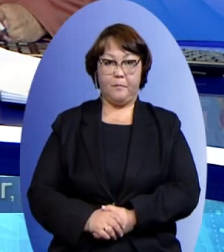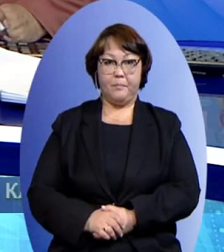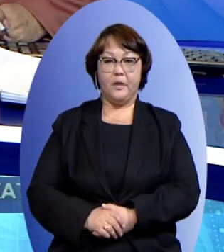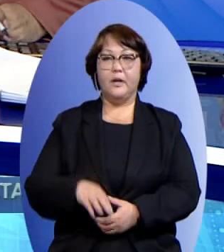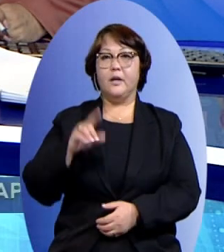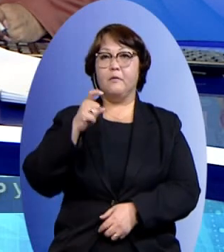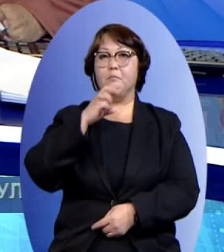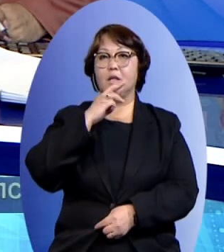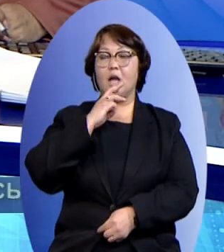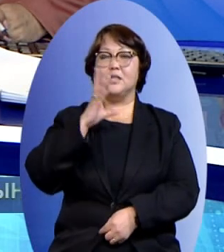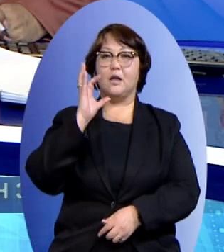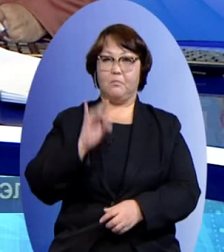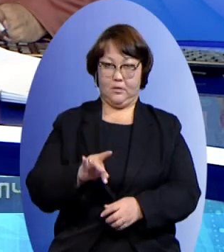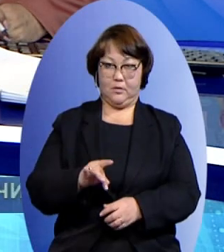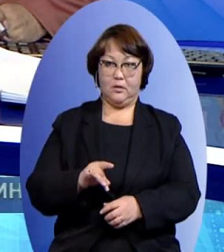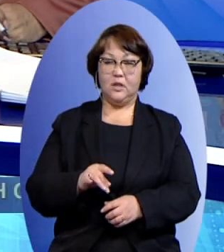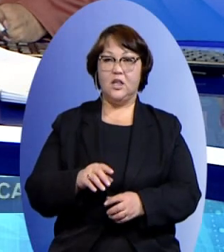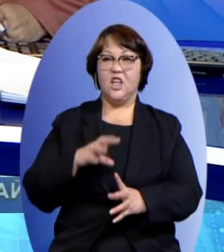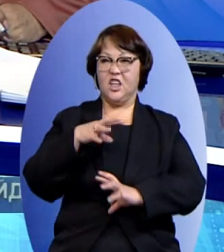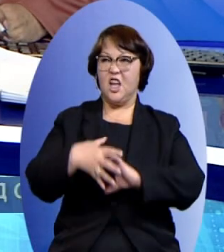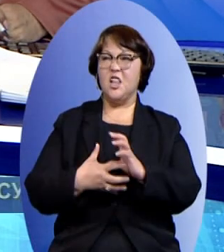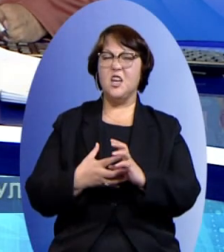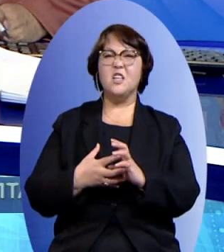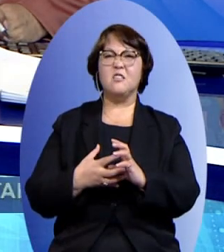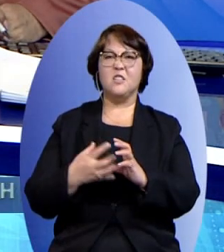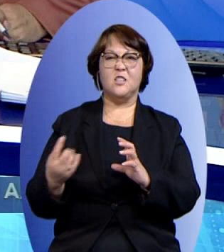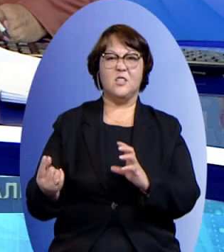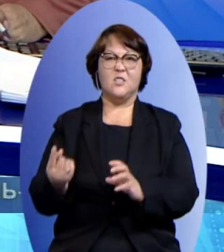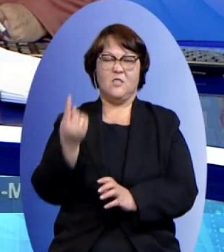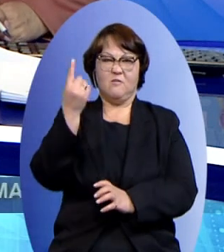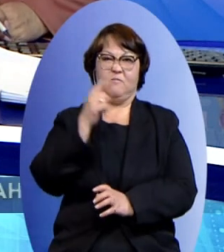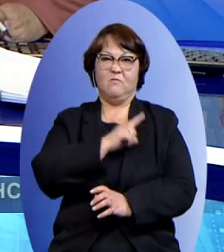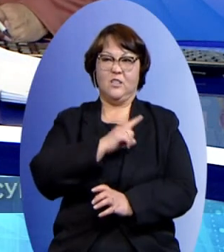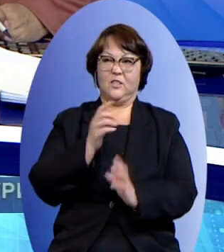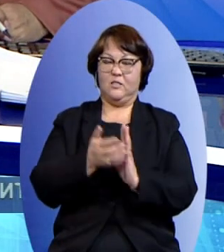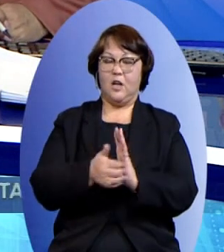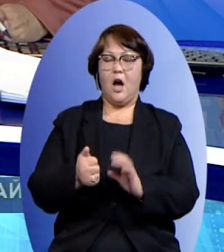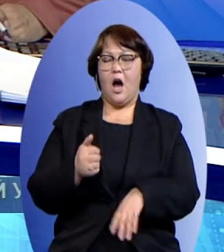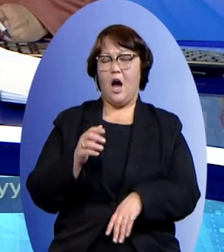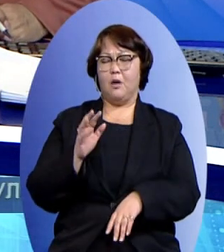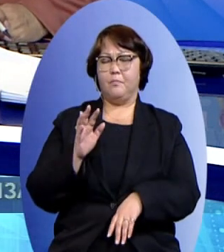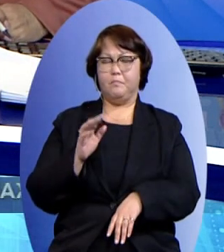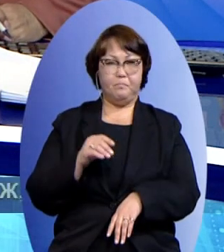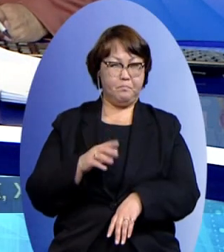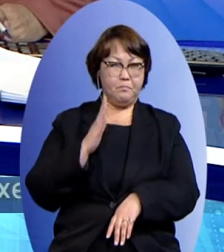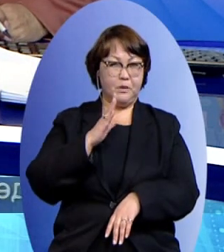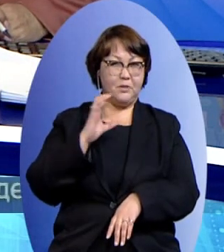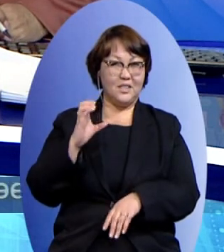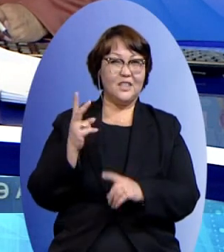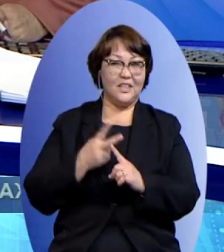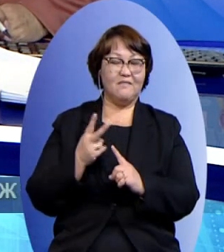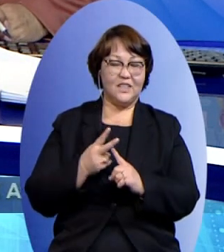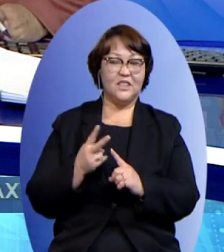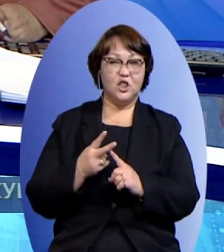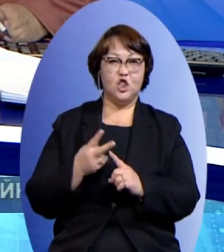Хэвлэл мэдээллийн салбарт дэлхийн тэргүүлэгчдийн нэг BBC агентлаг 11 хэлээр мэдээ цацдаг шинэ алба байгуулахар болсноо өнгөрсөн жил зарласан. Олон улсын